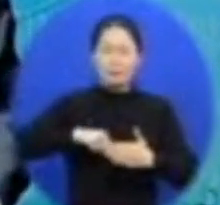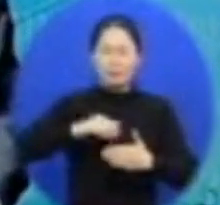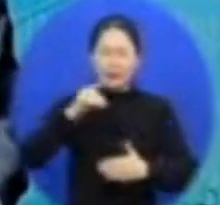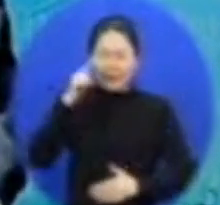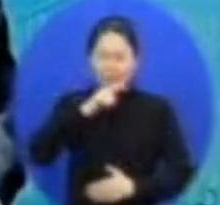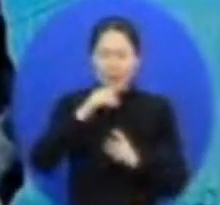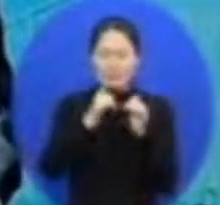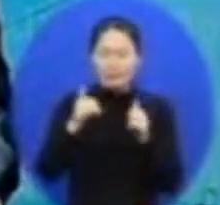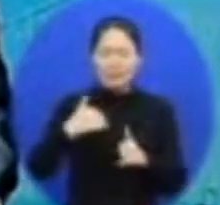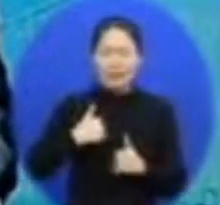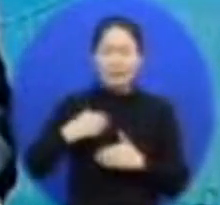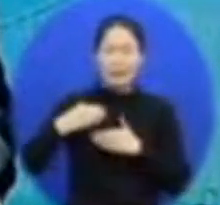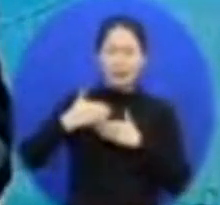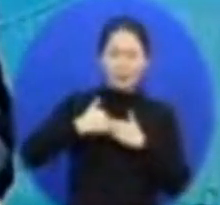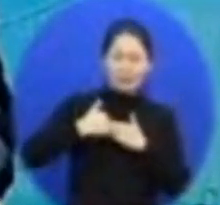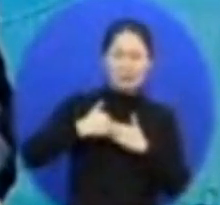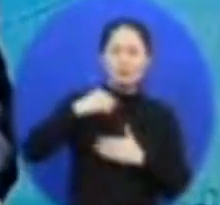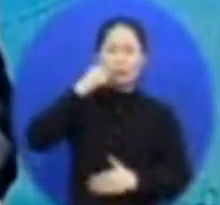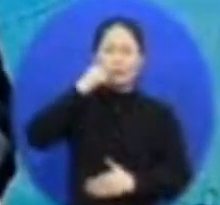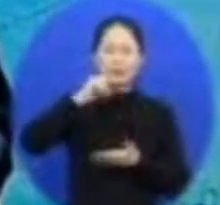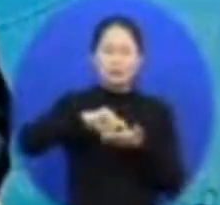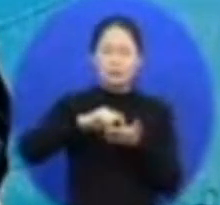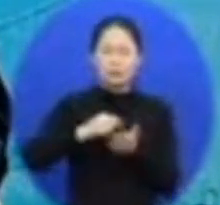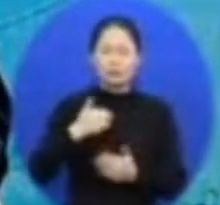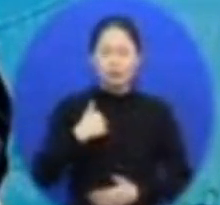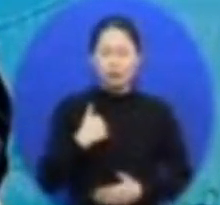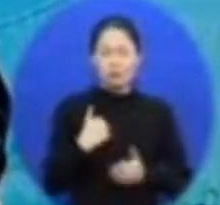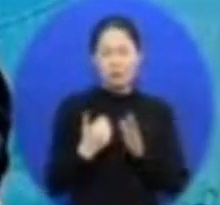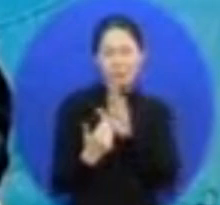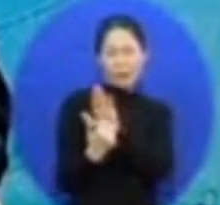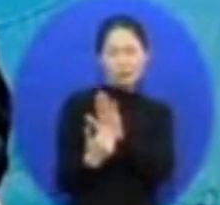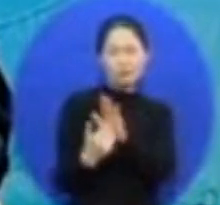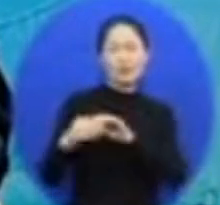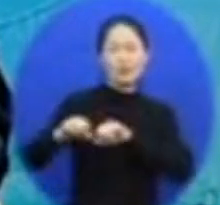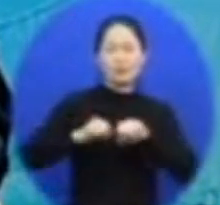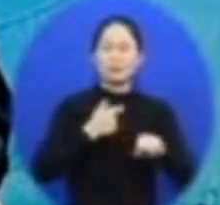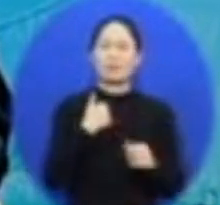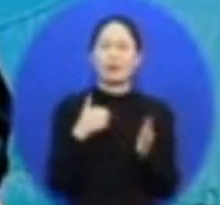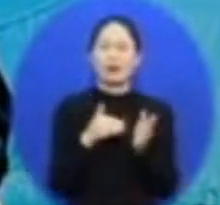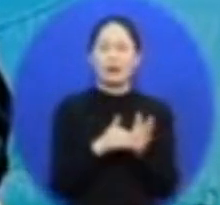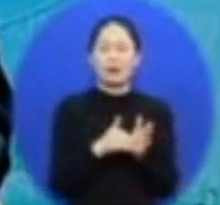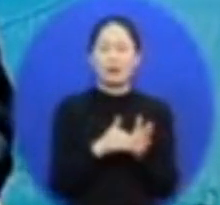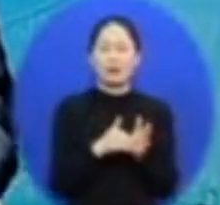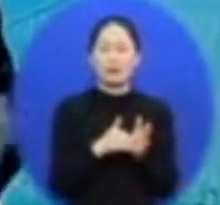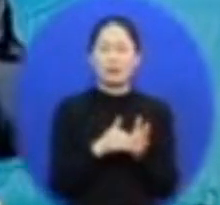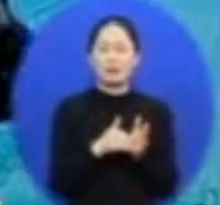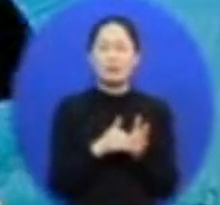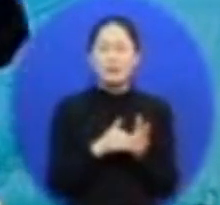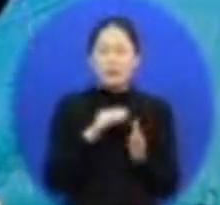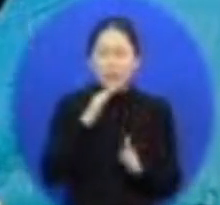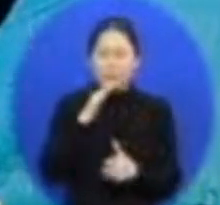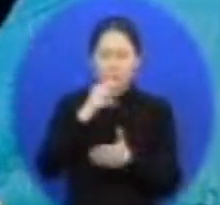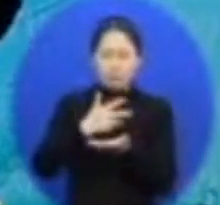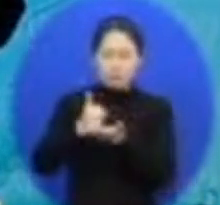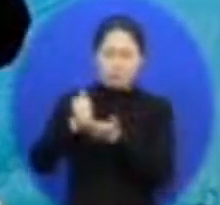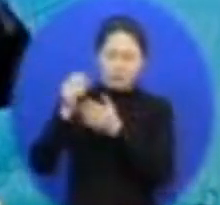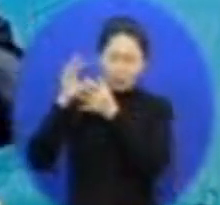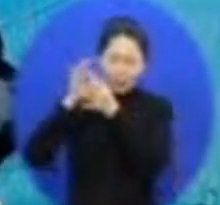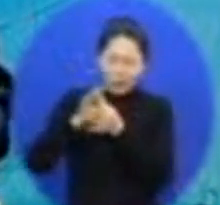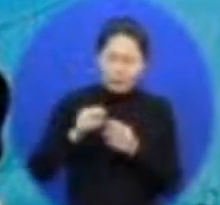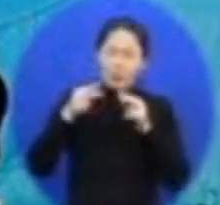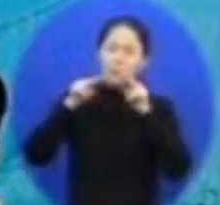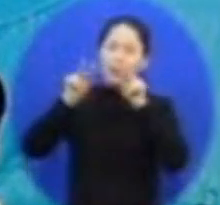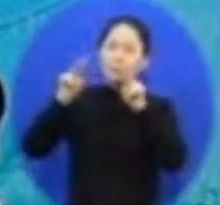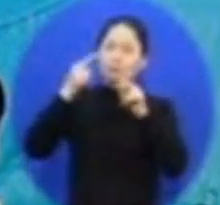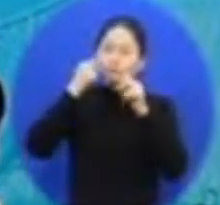나를 만지지도 못하게 나를 막아 주시는 역사를 경험하게 됐어요 주님을 계속해서 바라보는 눈을